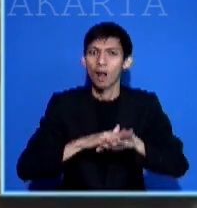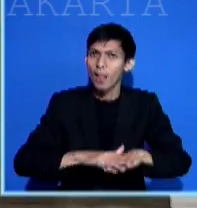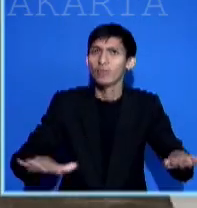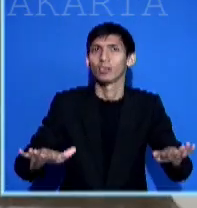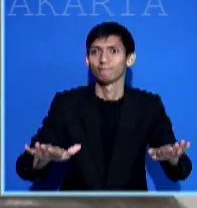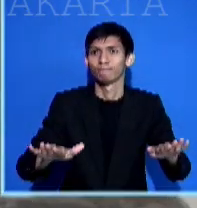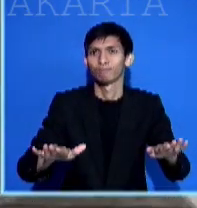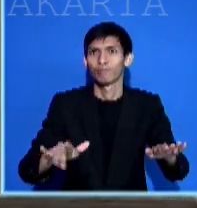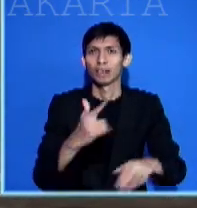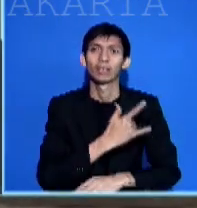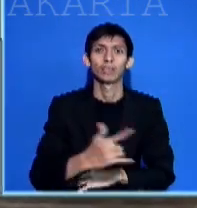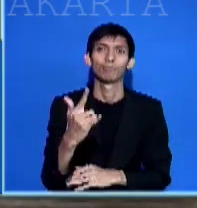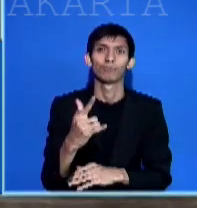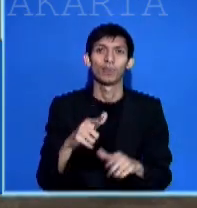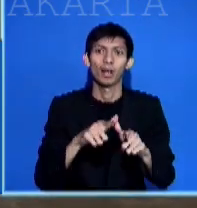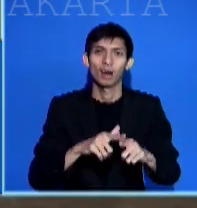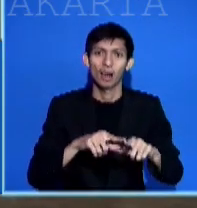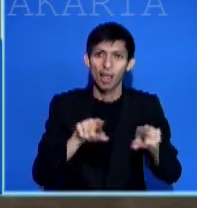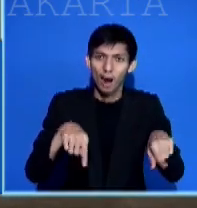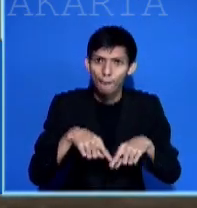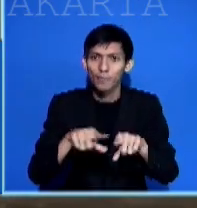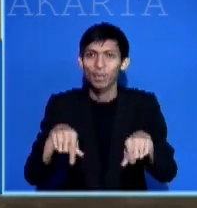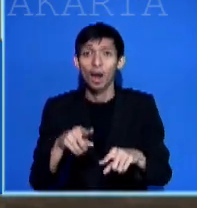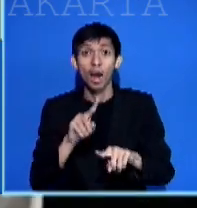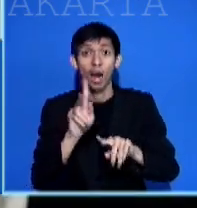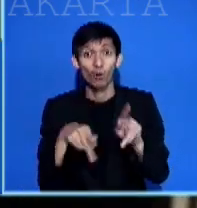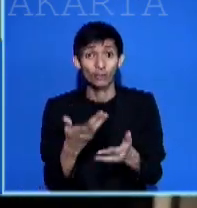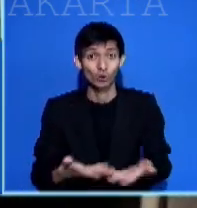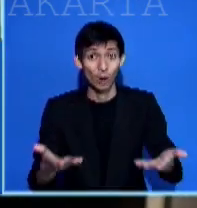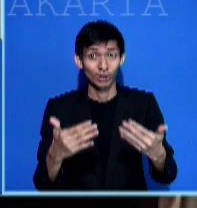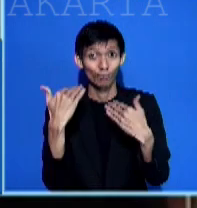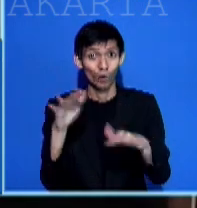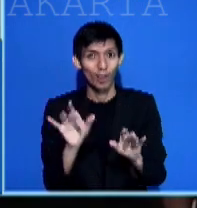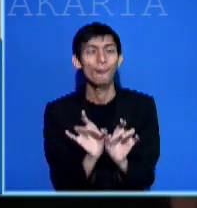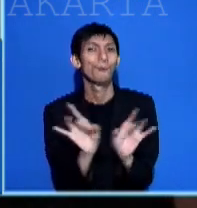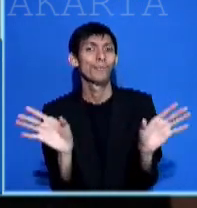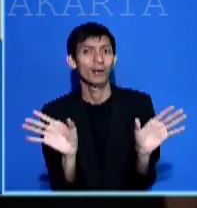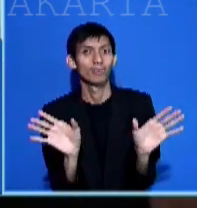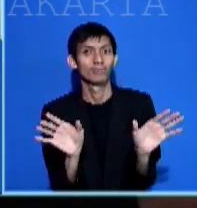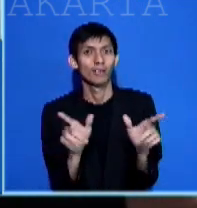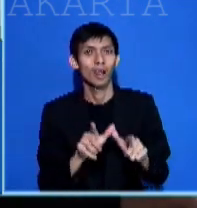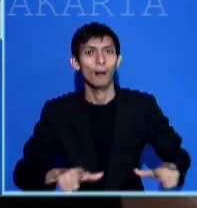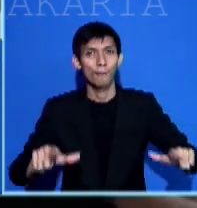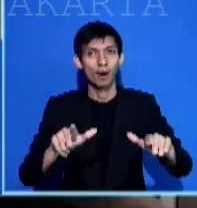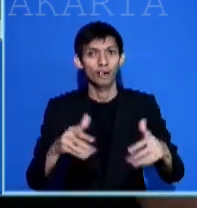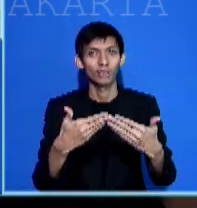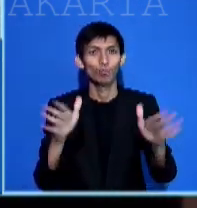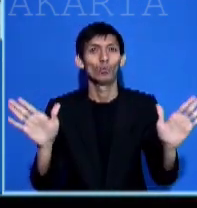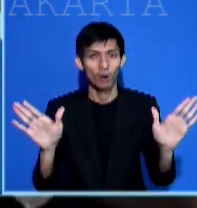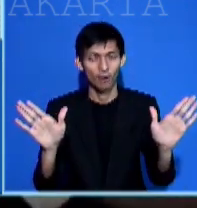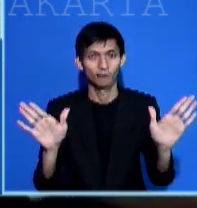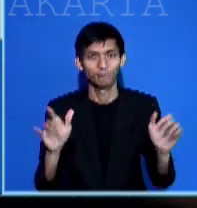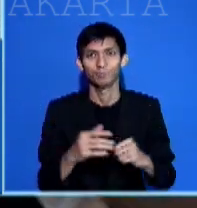keramik nah nuansa di mall ini yang berbeda dengan lapangan yang terbuka